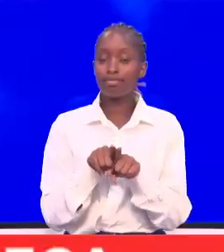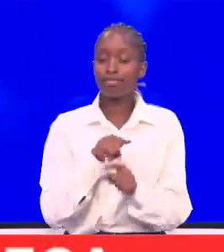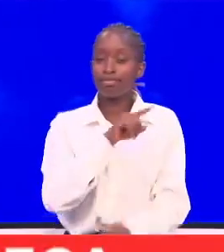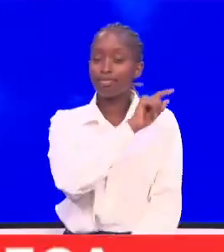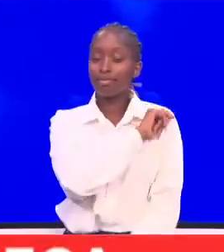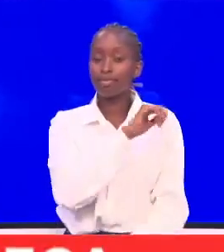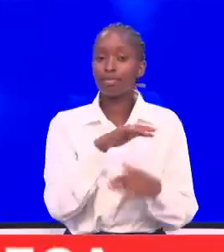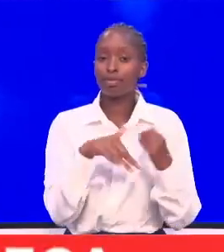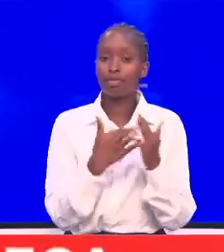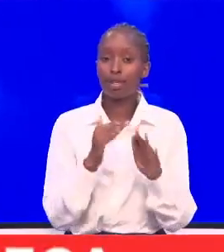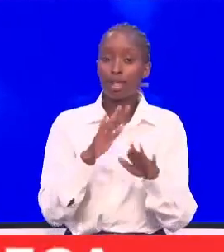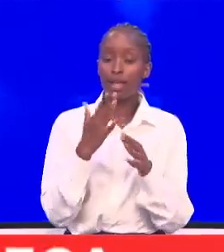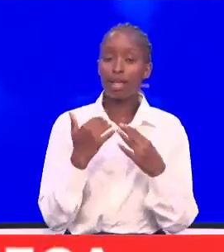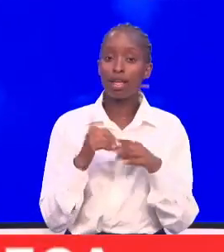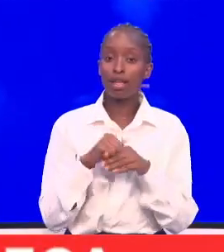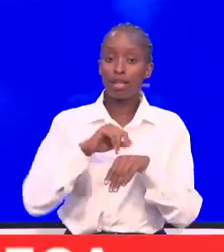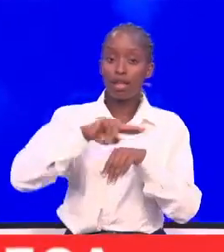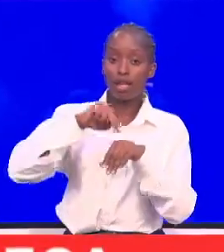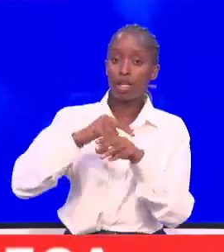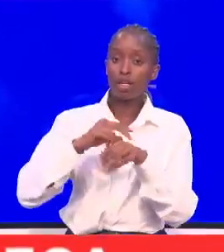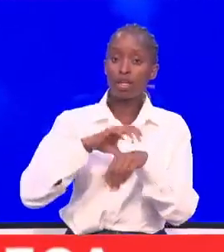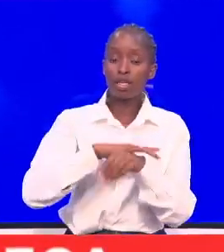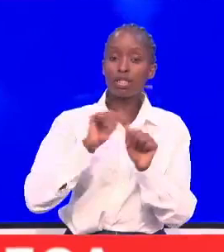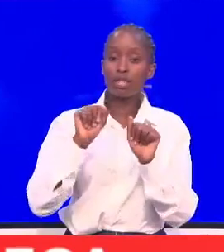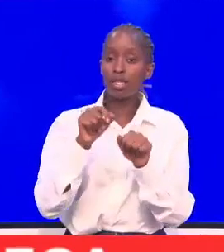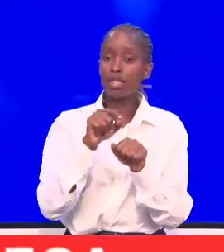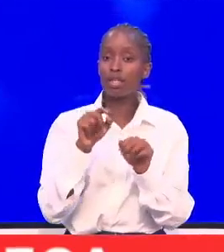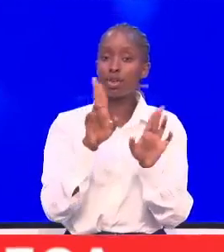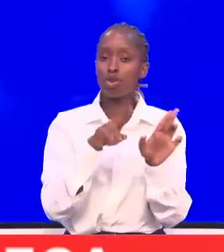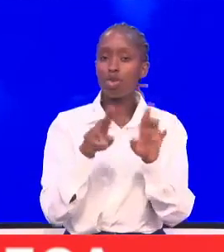kitaifa ya afya ili kumfaa mwananchi wa kawaida.